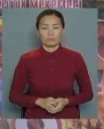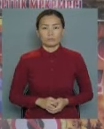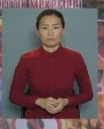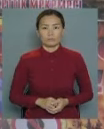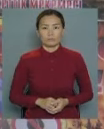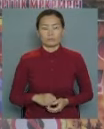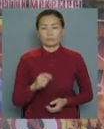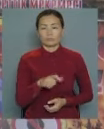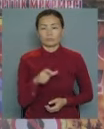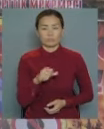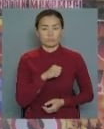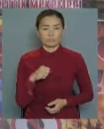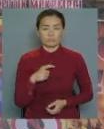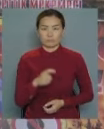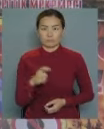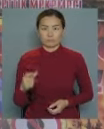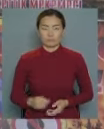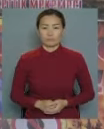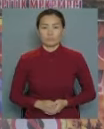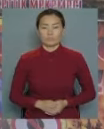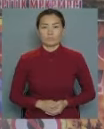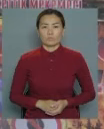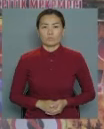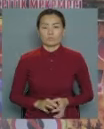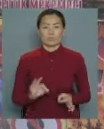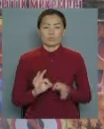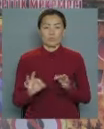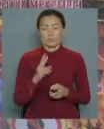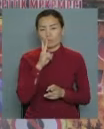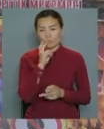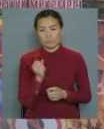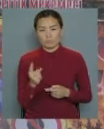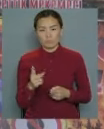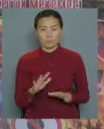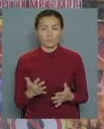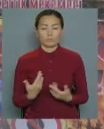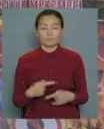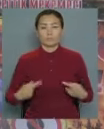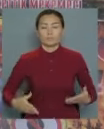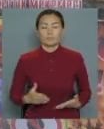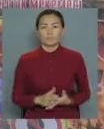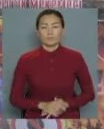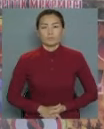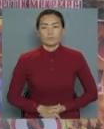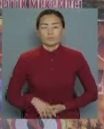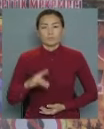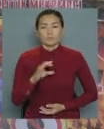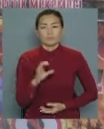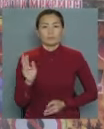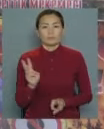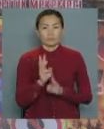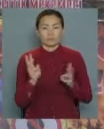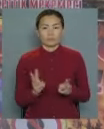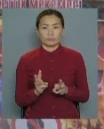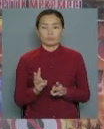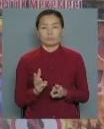өзіміздің азаматтарымыз өрт қойып кетіп жатады. Сондай жағдайлар тіркелді, ал орман өрттері